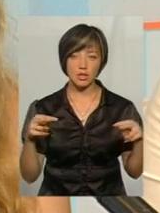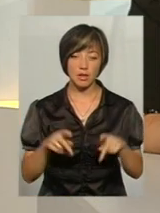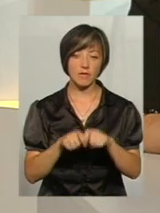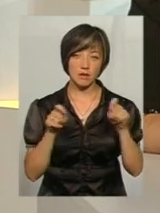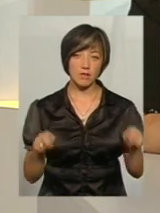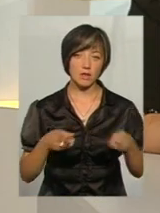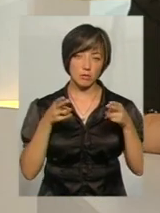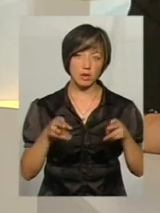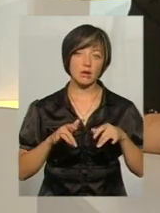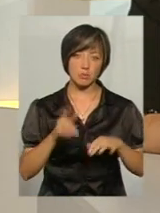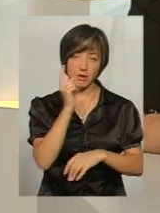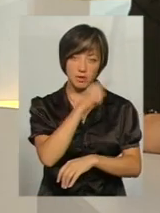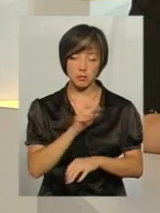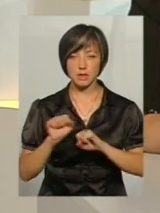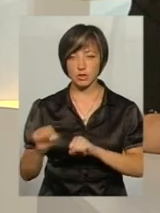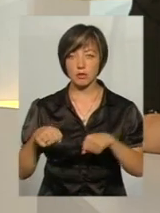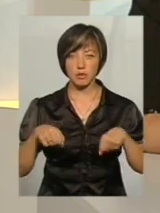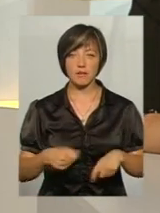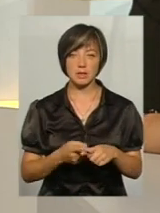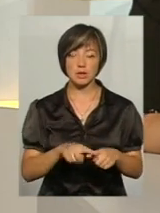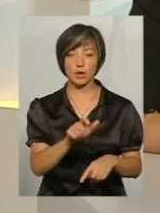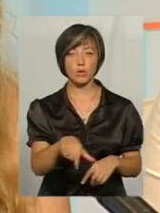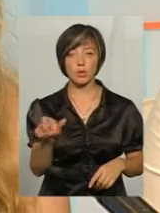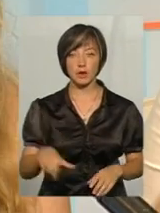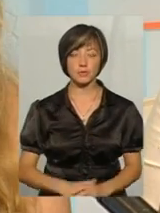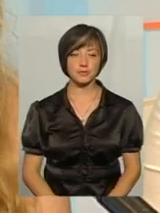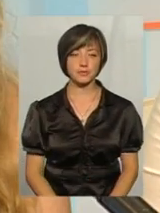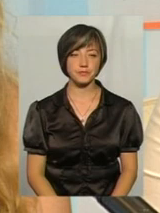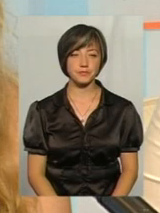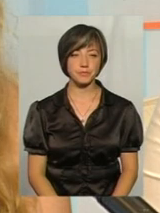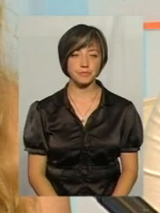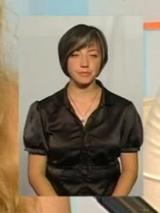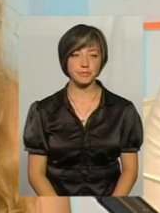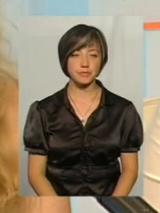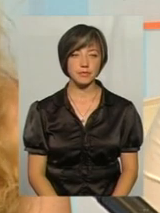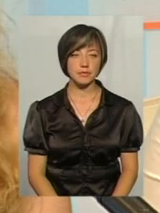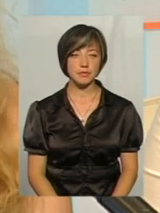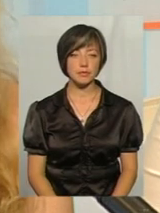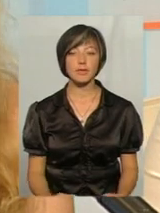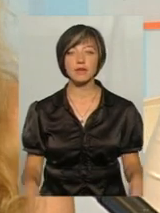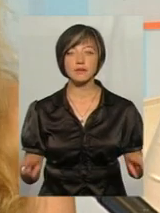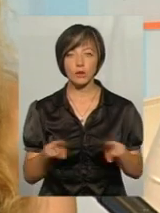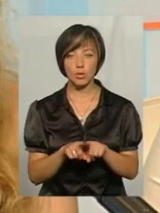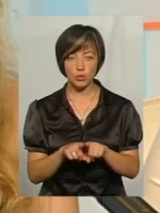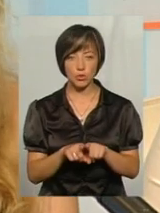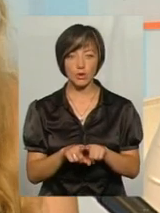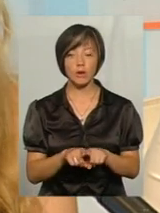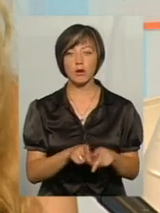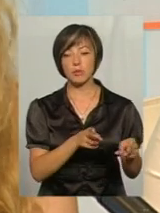відкривалася кримінальна справа, таким чином захищалися права цих людей. Все одно приїжджати сюди